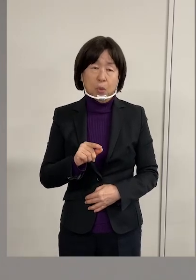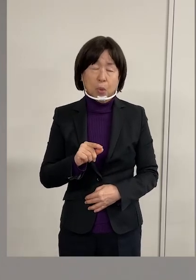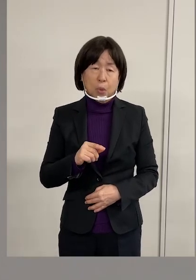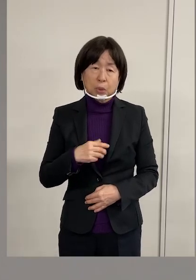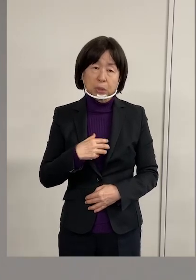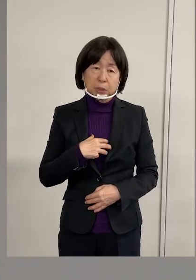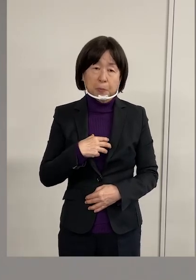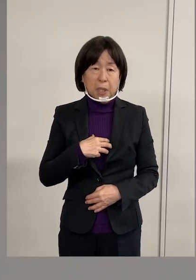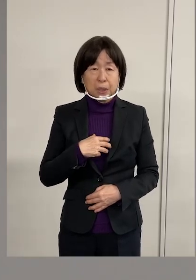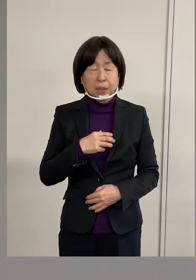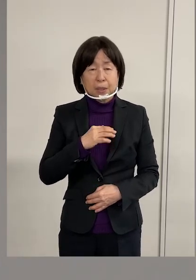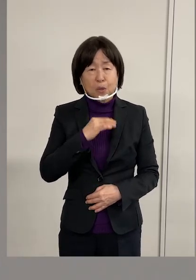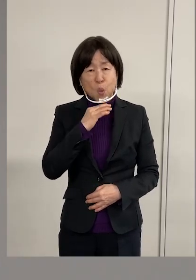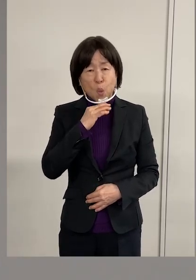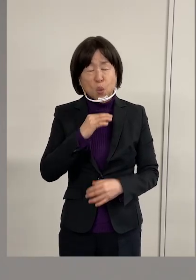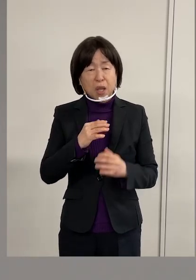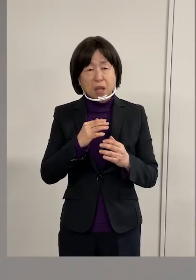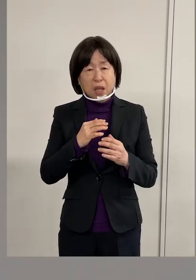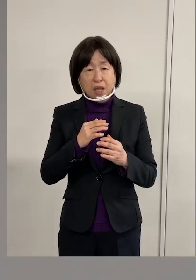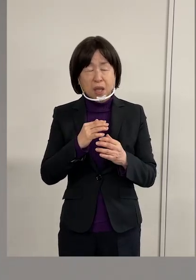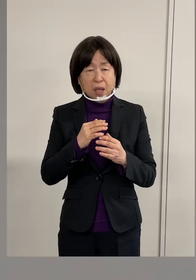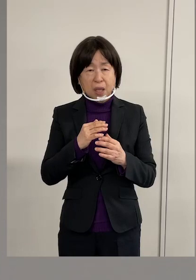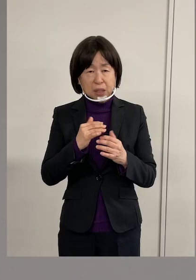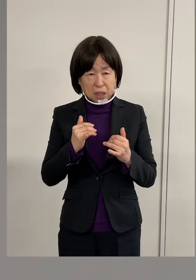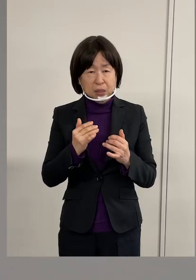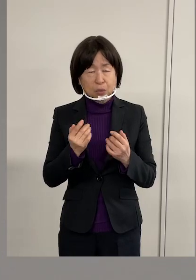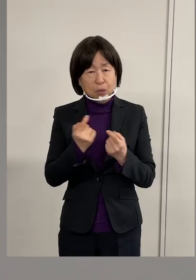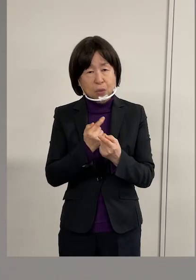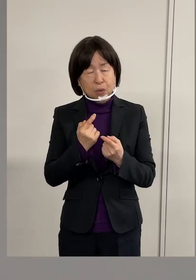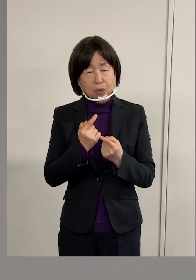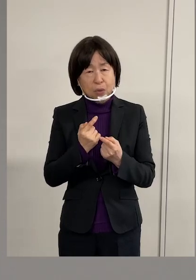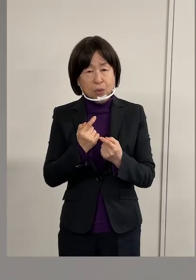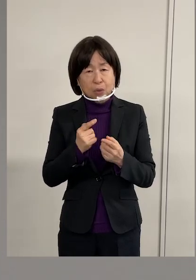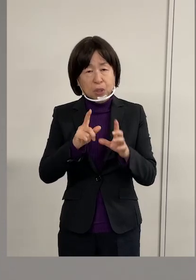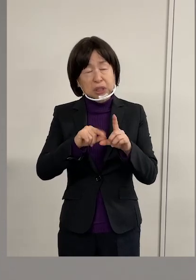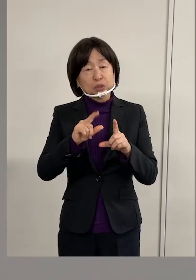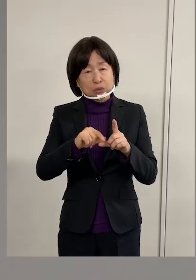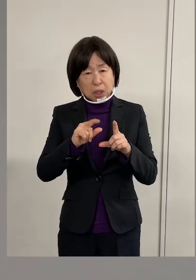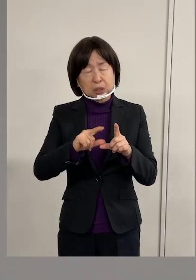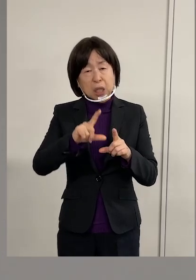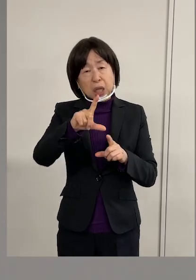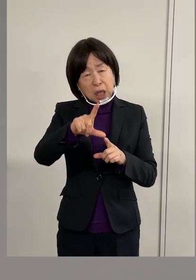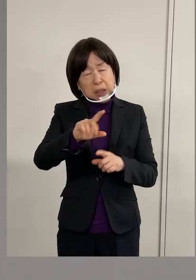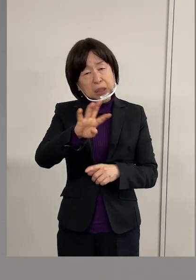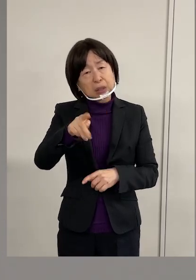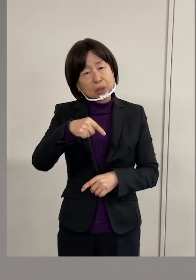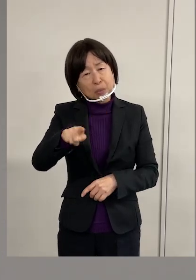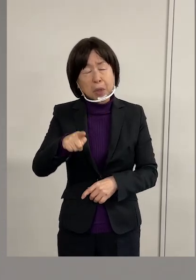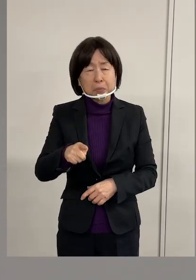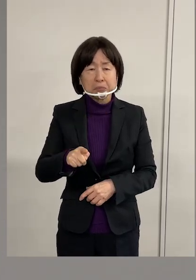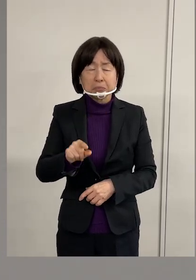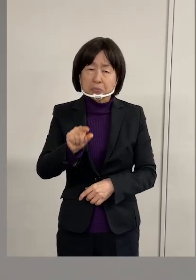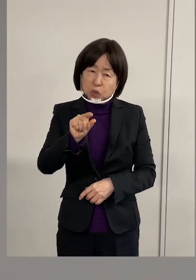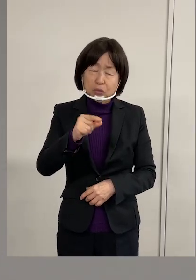高い都道府県はどうなのかなというのは少し懸念は残りますけれども、全体の流れとしてはも